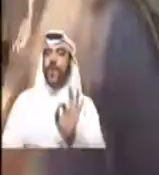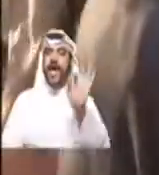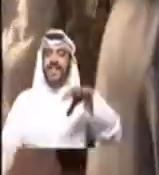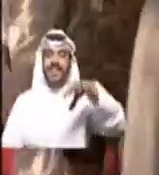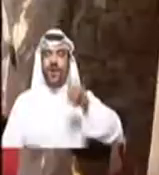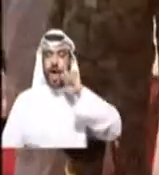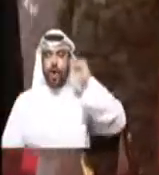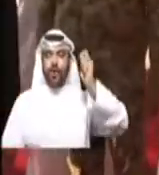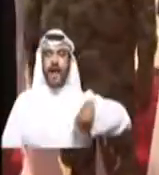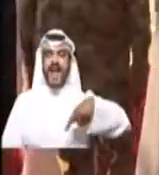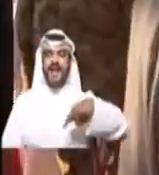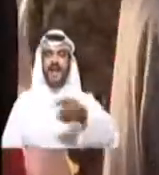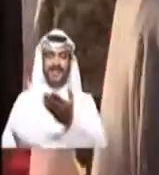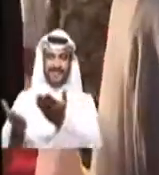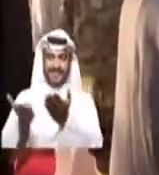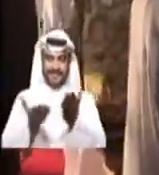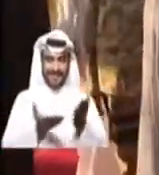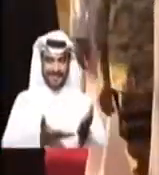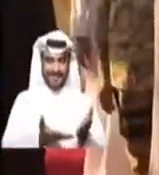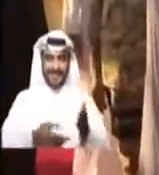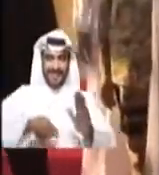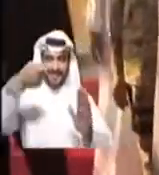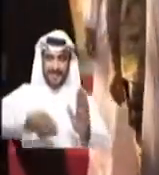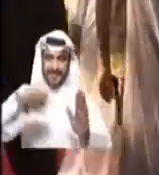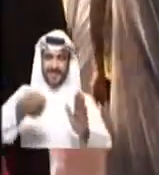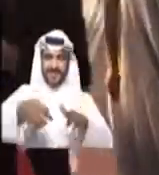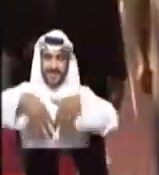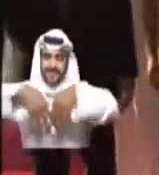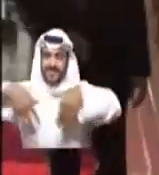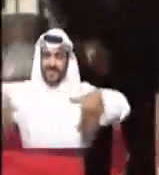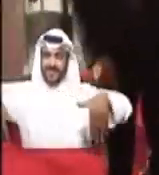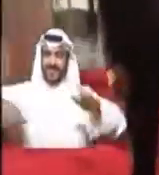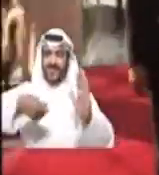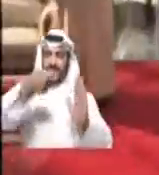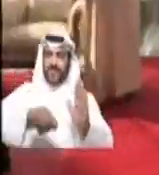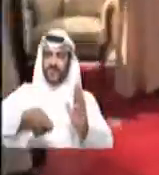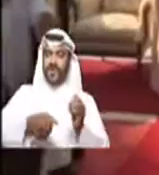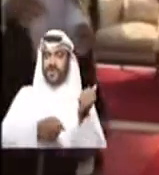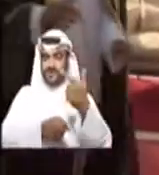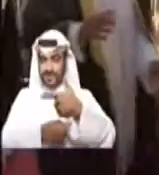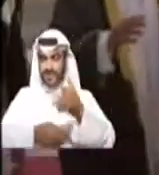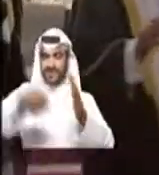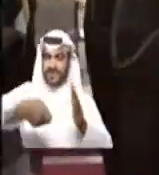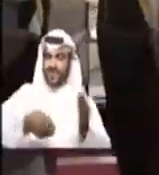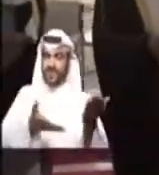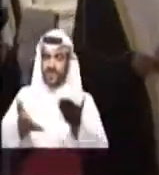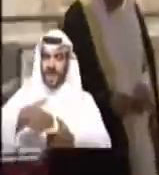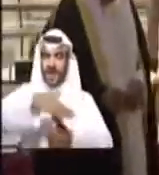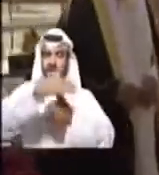مجلس الأمة مرزوق علي الغانم وسمو الشيخ جابر المبارك الحمد الصباح رئيس مجلس الوزراء